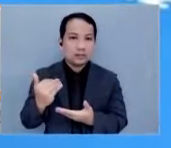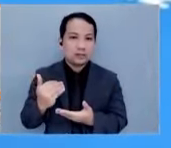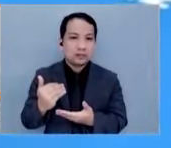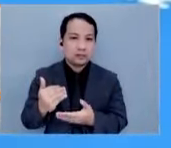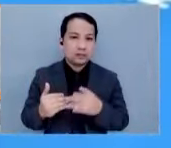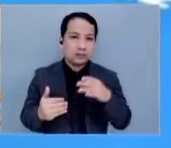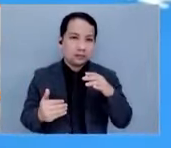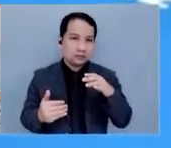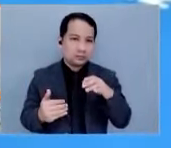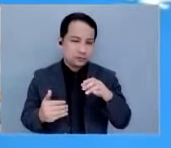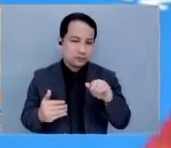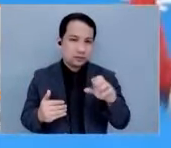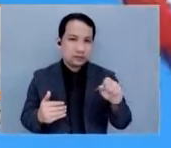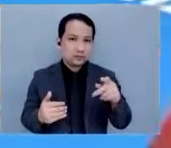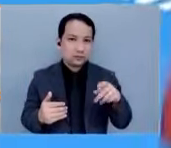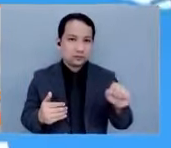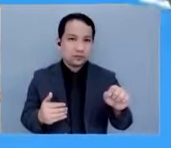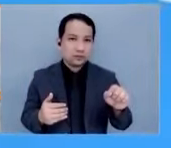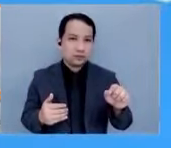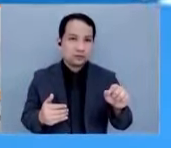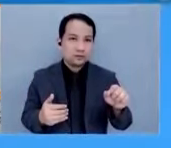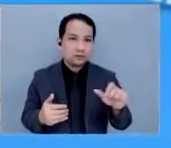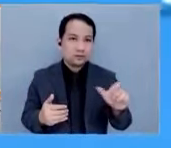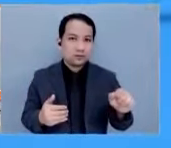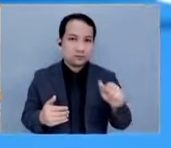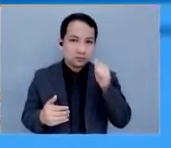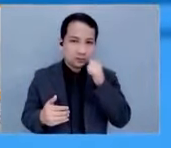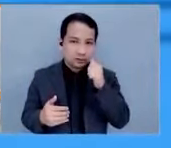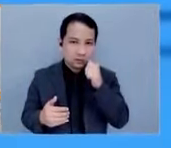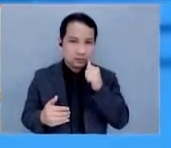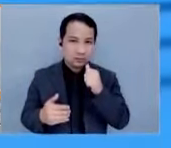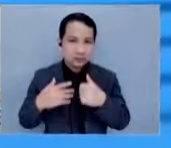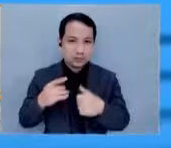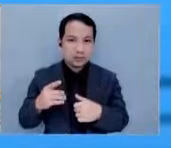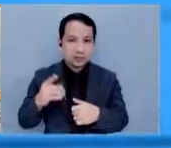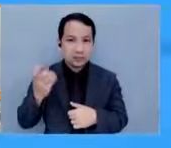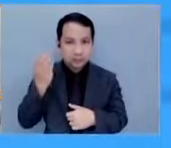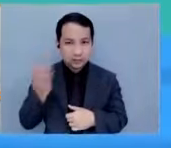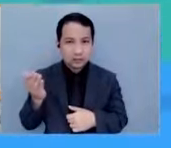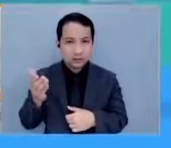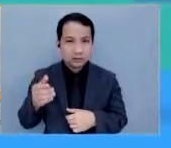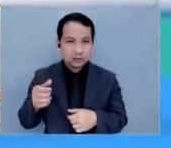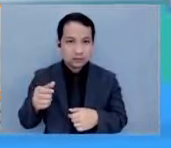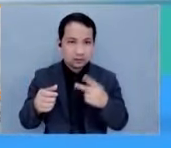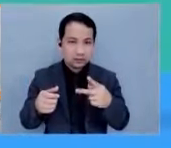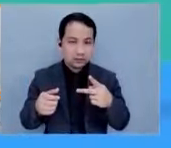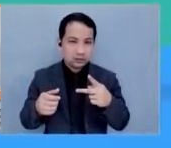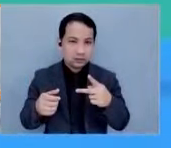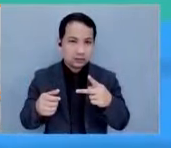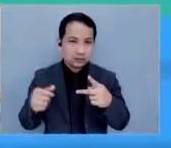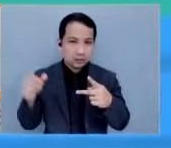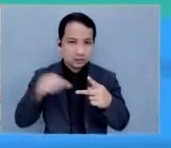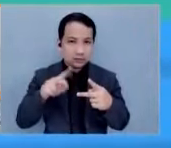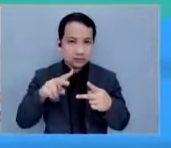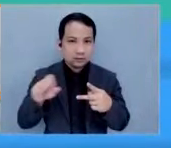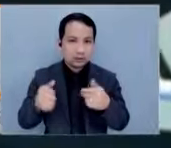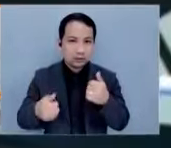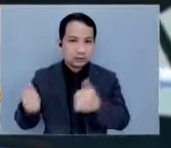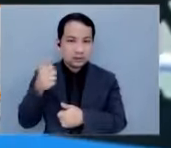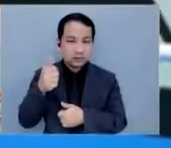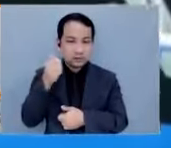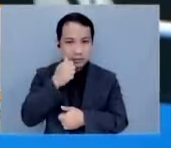Slatislava Chukanova ng Bulgaria sa Women's Light Flyweight Division. Na-knockdown pa nga sa third round si Villegas pero hindi bumigay ang Pinay